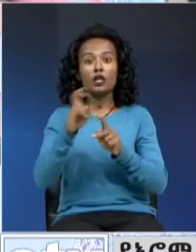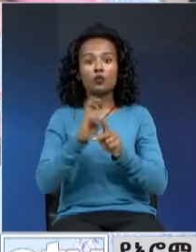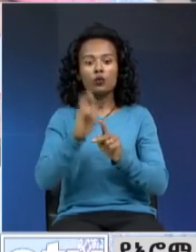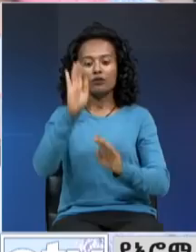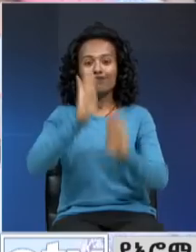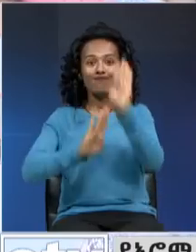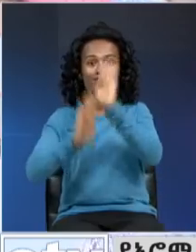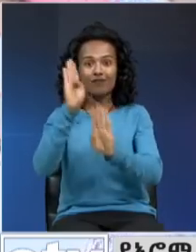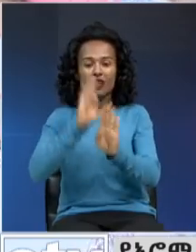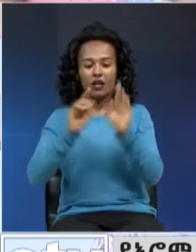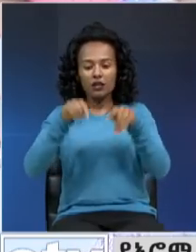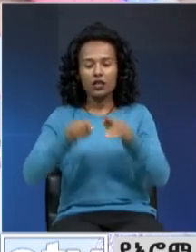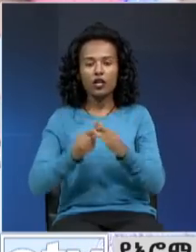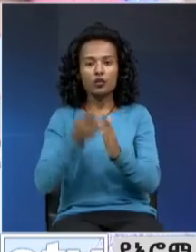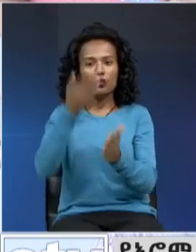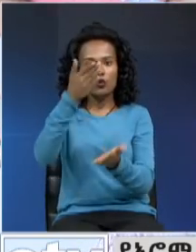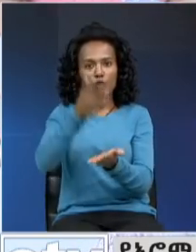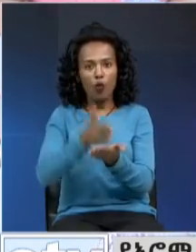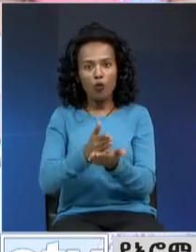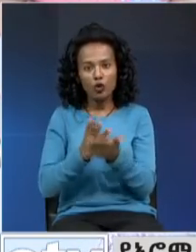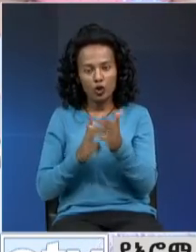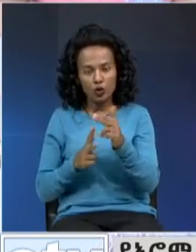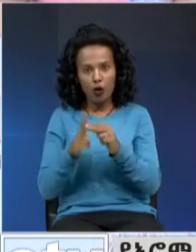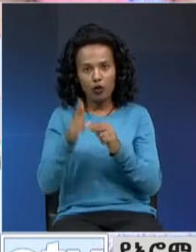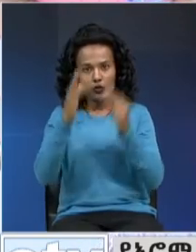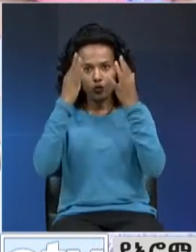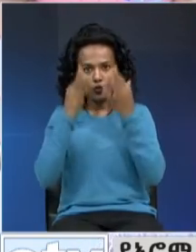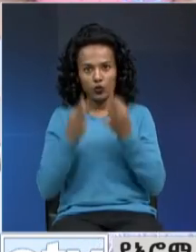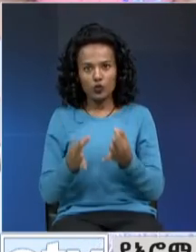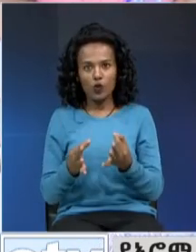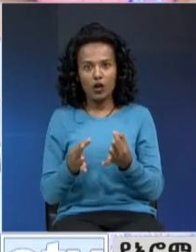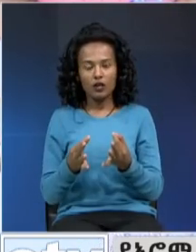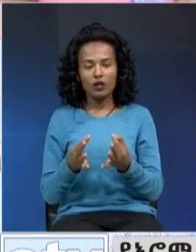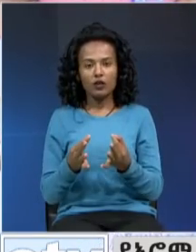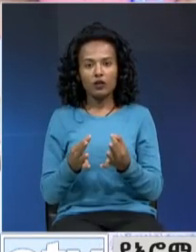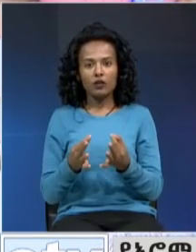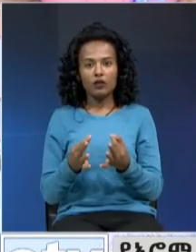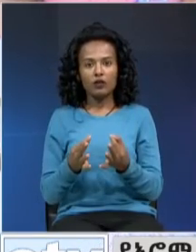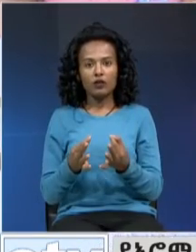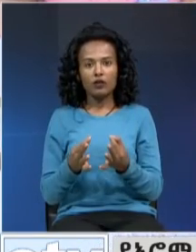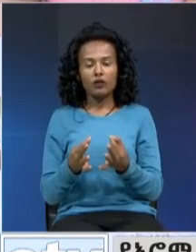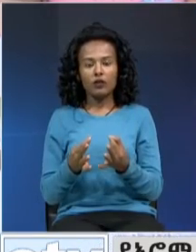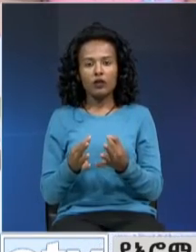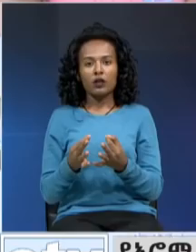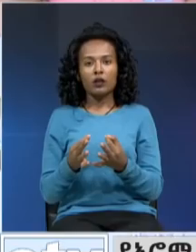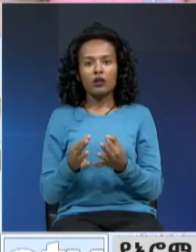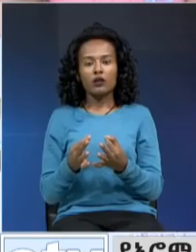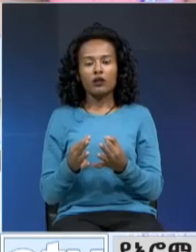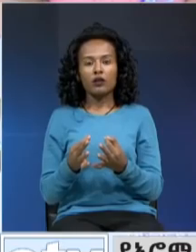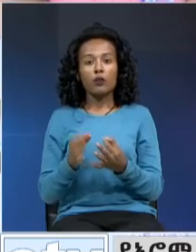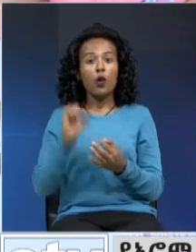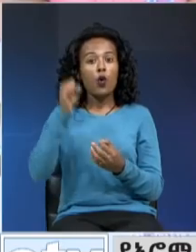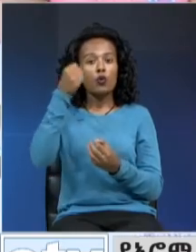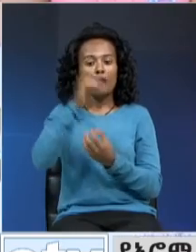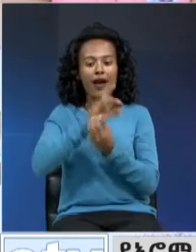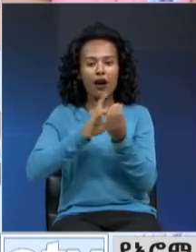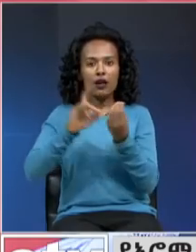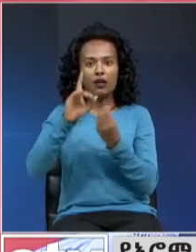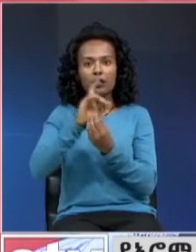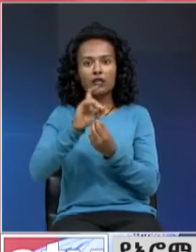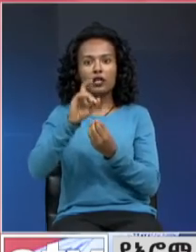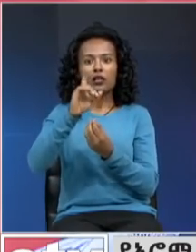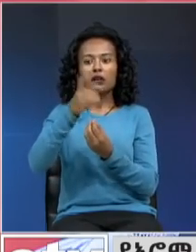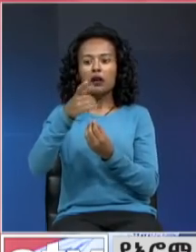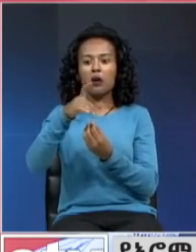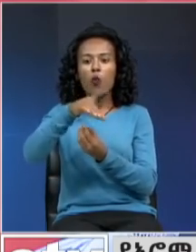ጀምሮ እንዲቆሙ እንዲቋረጡ ተወስኗል ማለት ነው። ከዛ ባለፈ በኦሮሚያ ክልል ከወረዳ